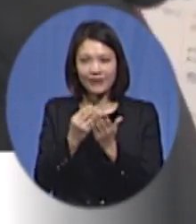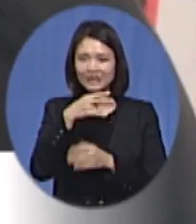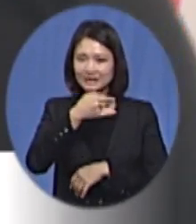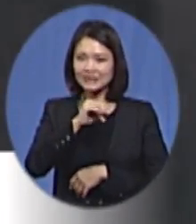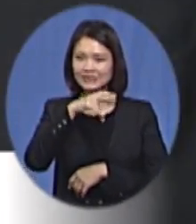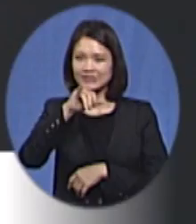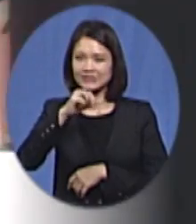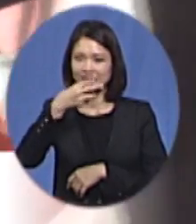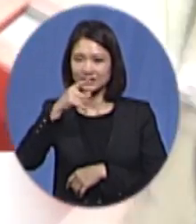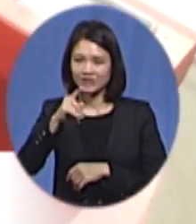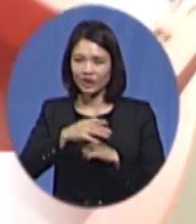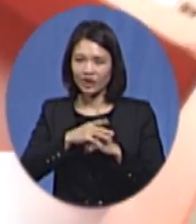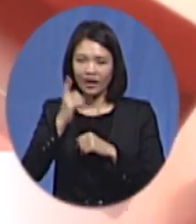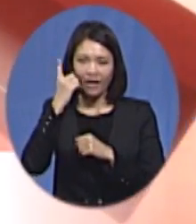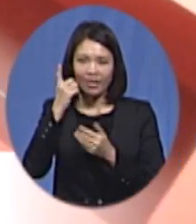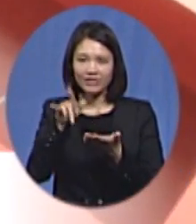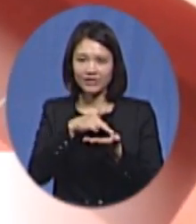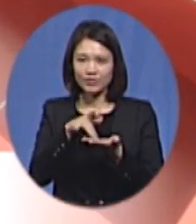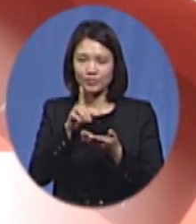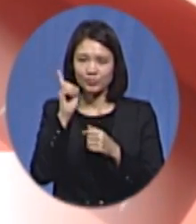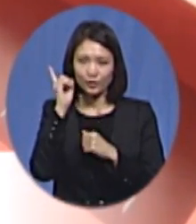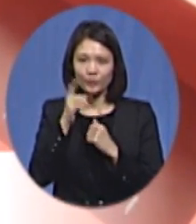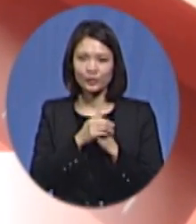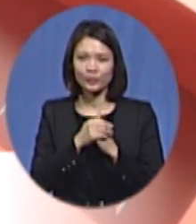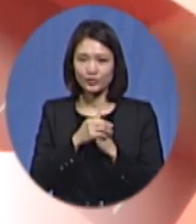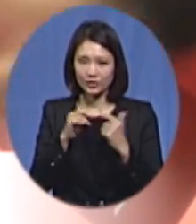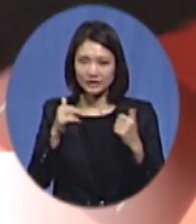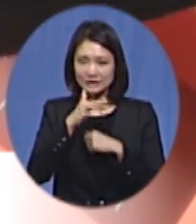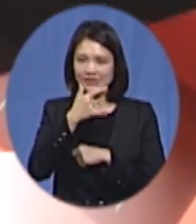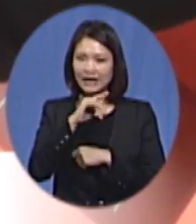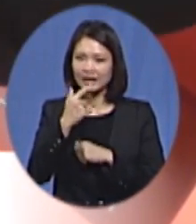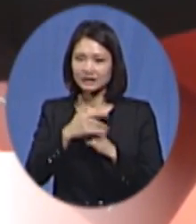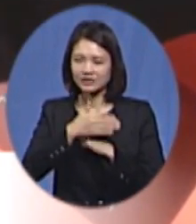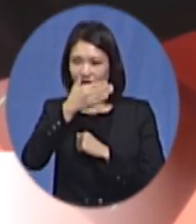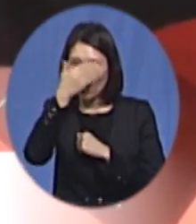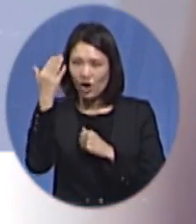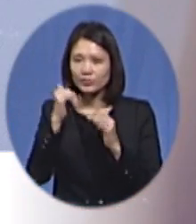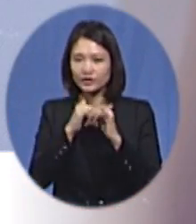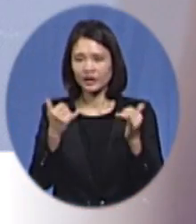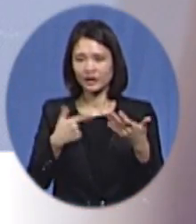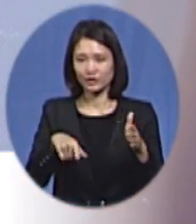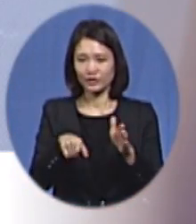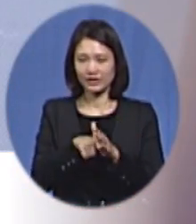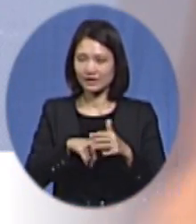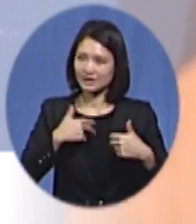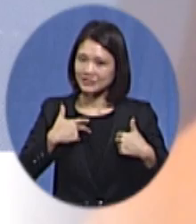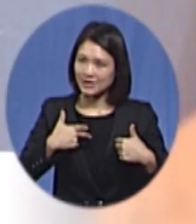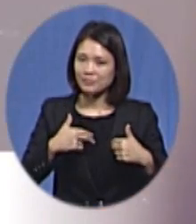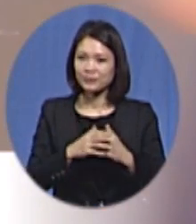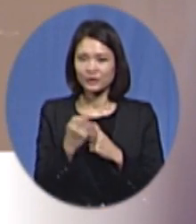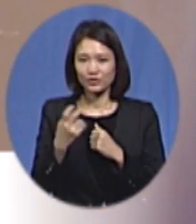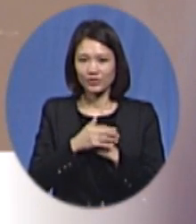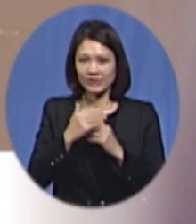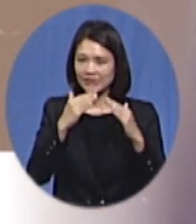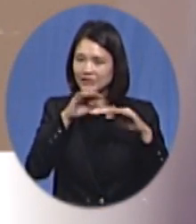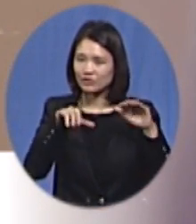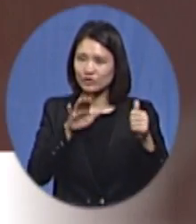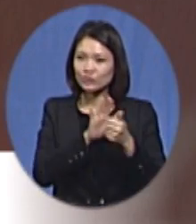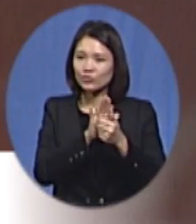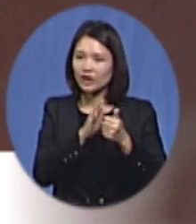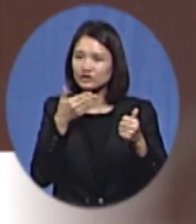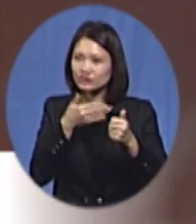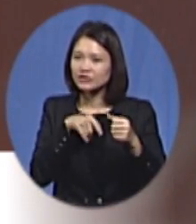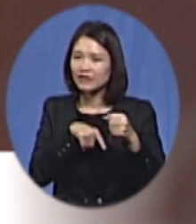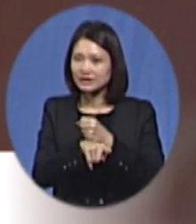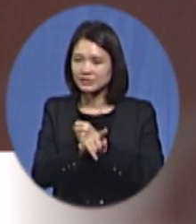자선냄비 혹은 모바일 자선냄비까지 나왔는데 젊은 층을 겨냥해서 재미와 함께 이웃을 돕는